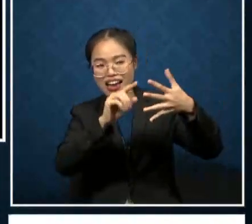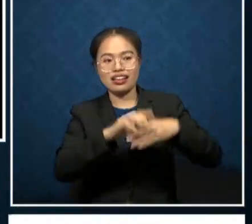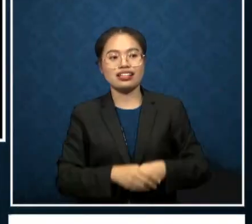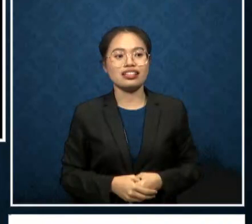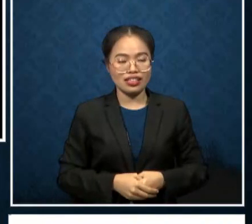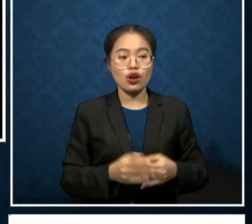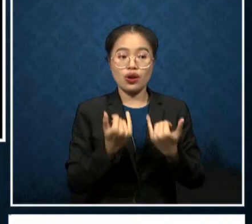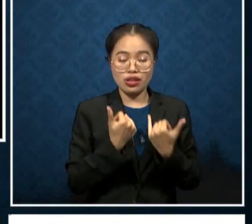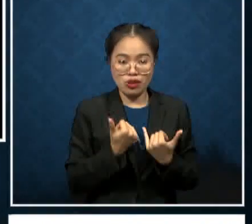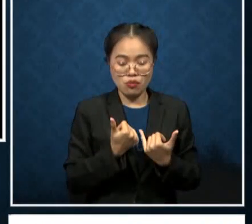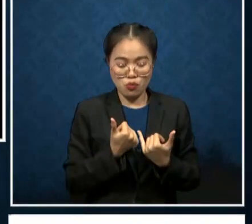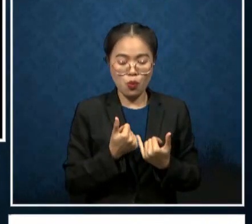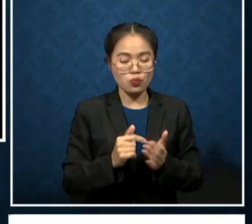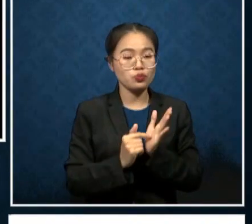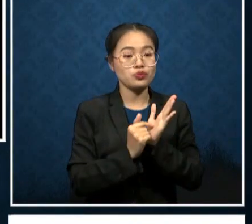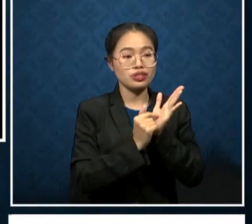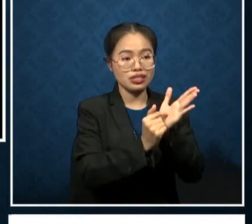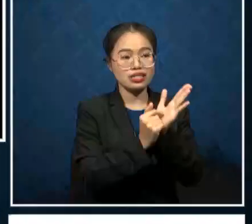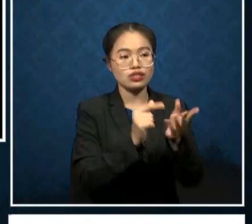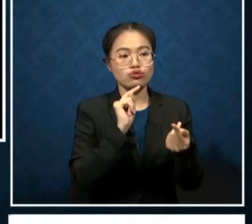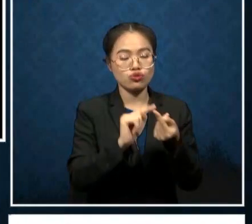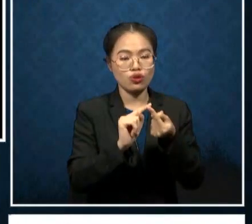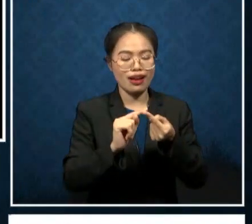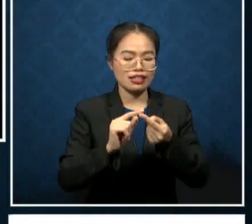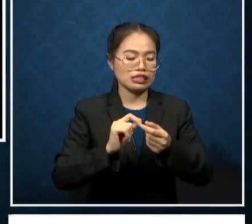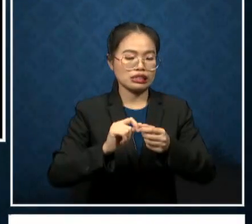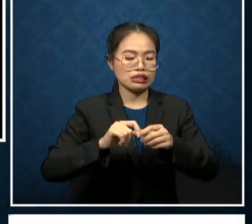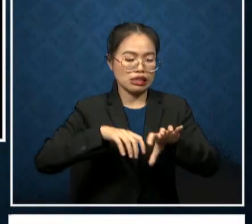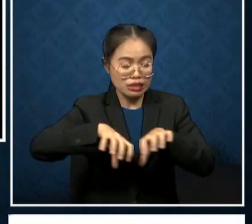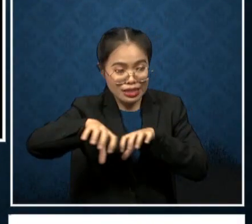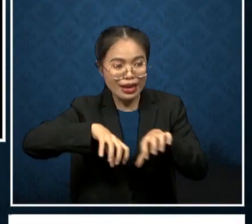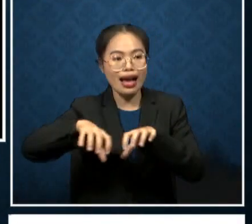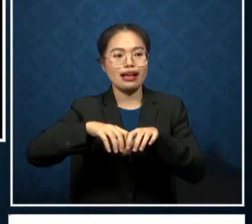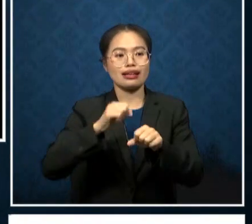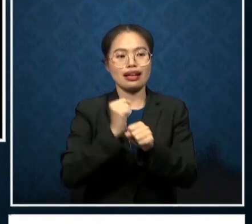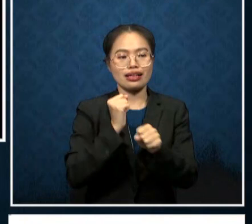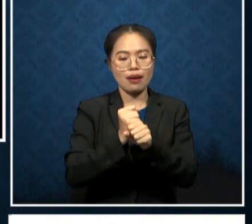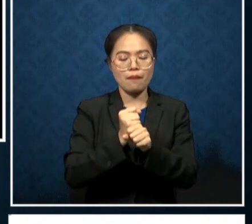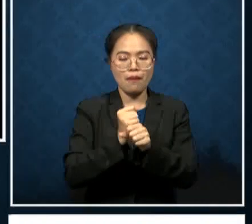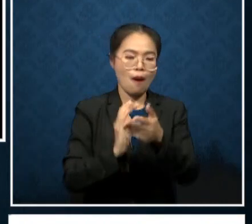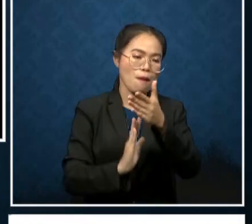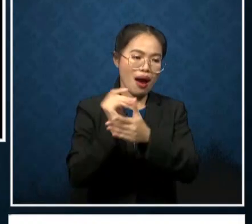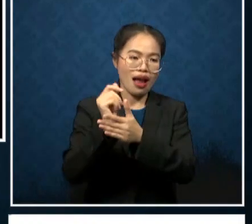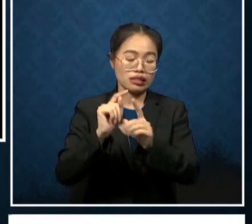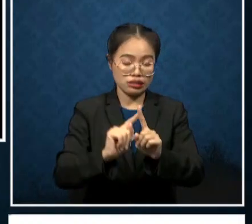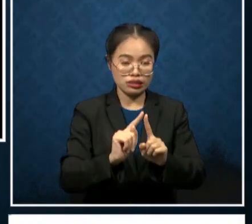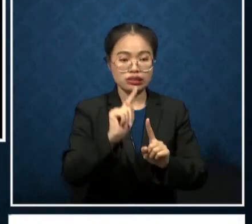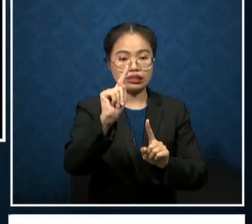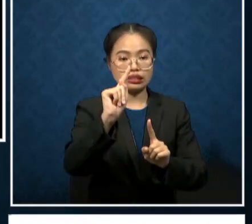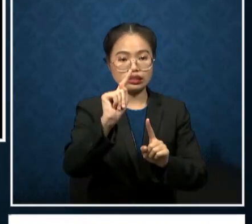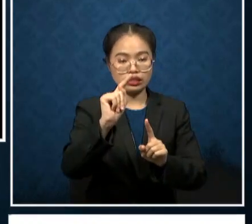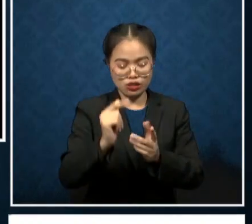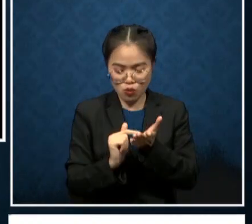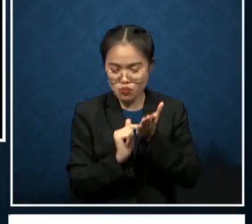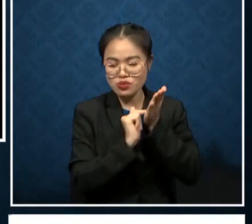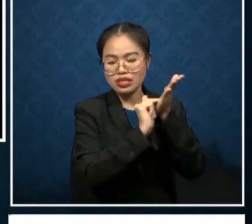ุของการศึกษาครั้งนี้เพื่อจะนำไปสู่การปิบัติใต้คือการขับเคลื่อนเรื่องราวต่างๆให้เกิดผลนะครับประเด็นแรกก็คือว่าข้อเสนอแนว